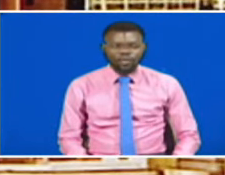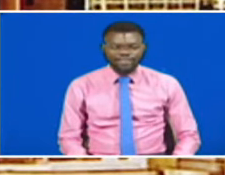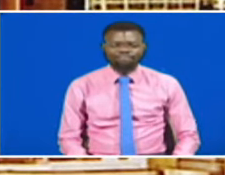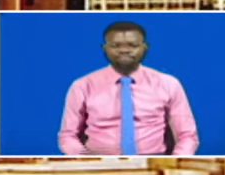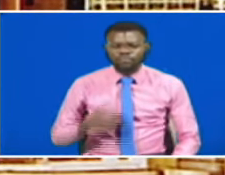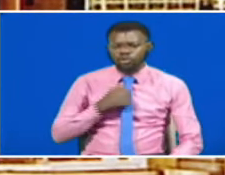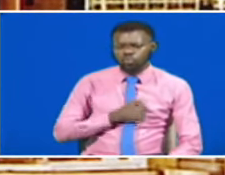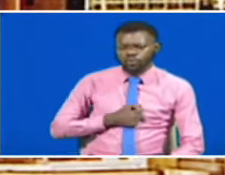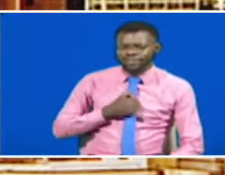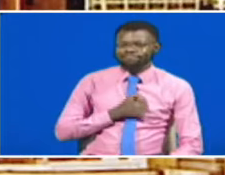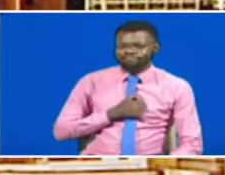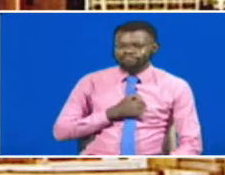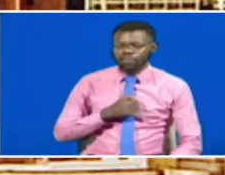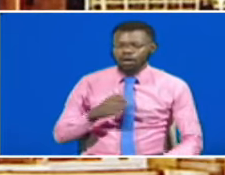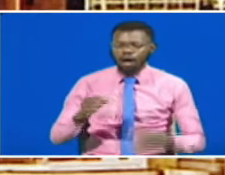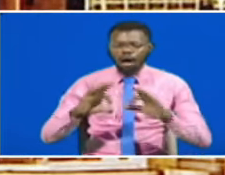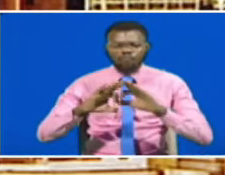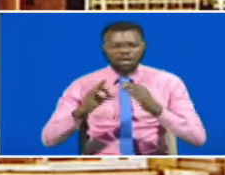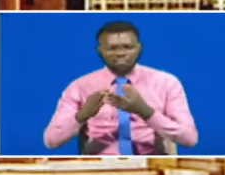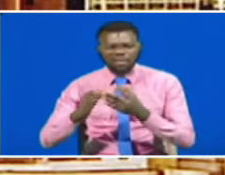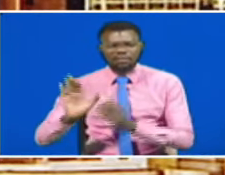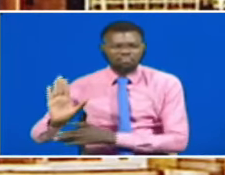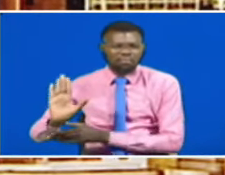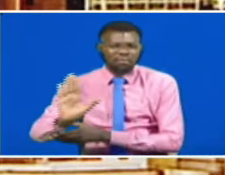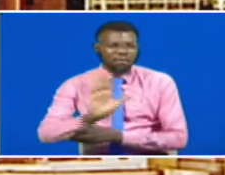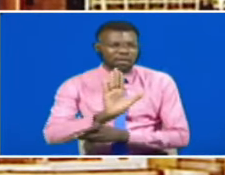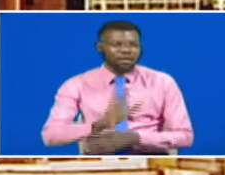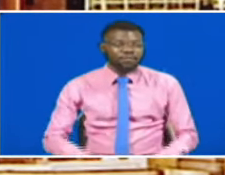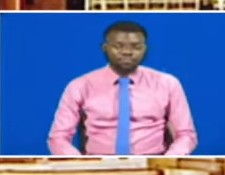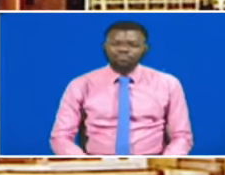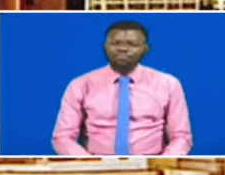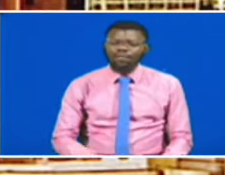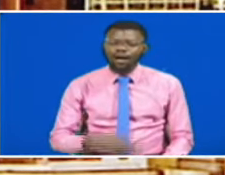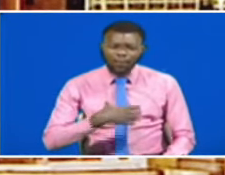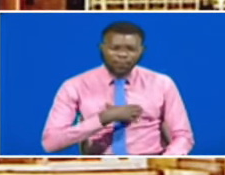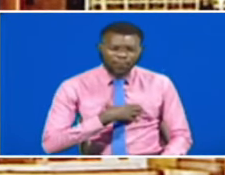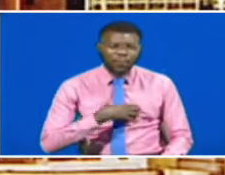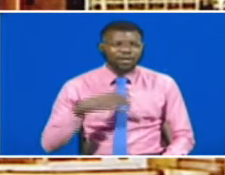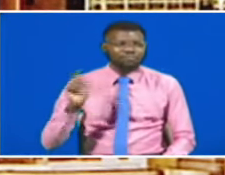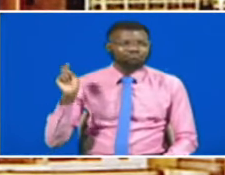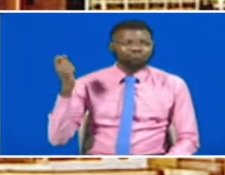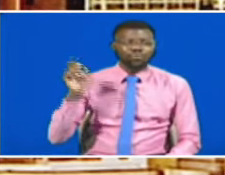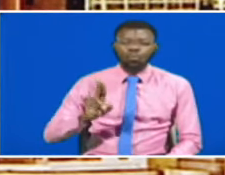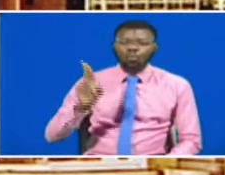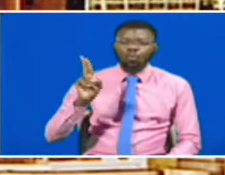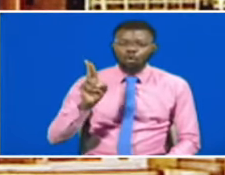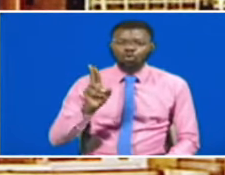Makiwa kwa wote waliopoteza wapendwa wao. Na rais mstaafu Uhuru Kenyatta sasa amelitaka kanisa kuwa katika mstari wa mbele.